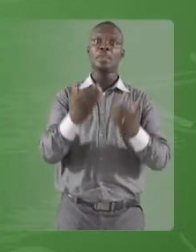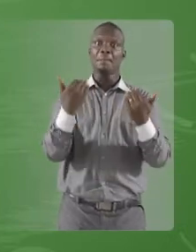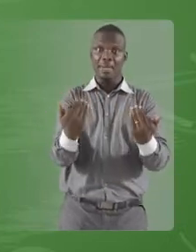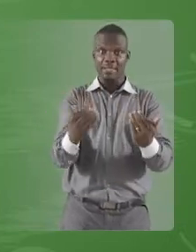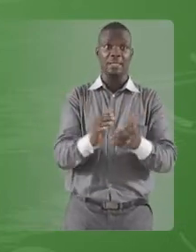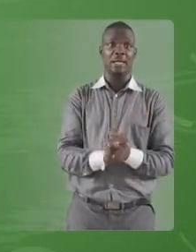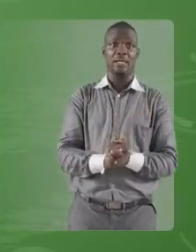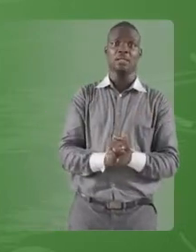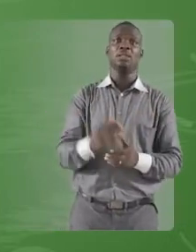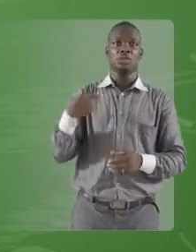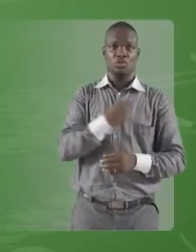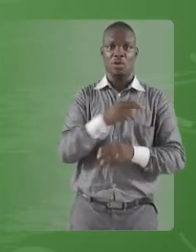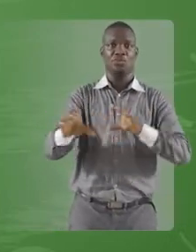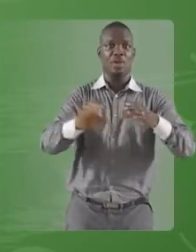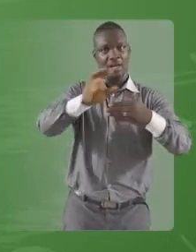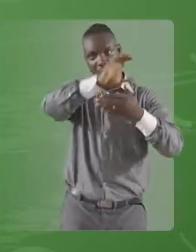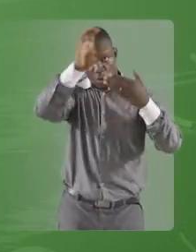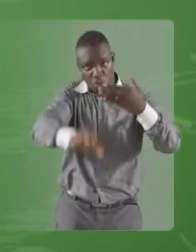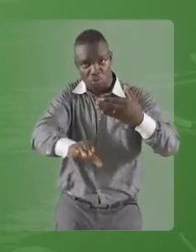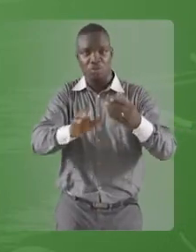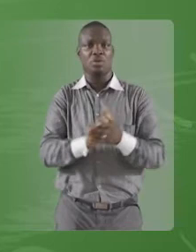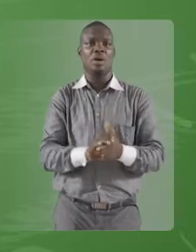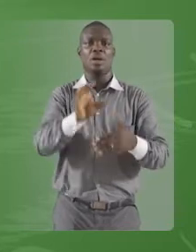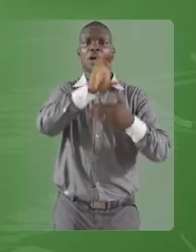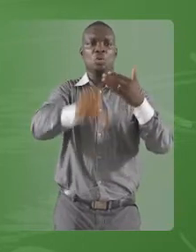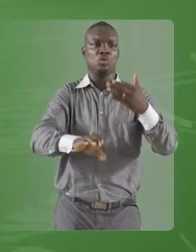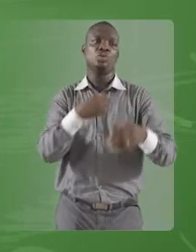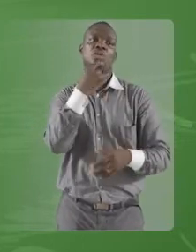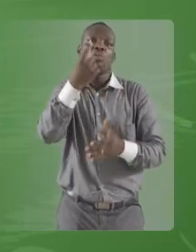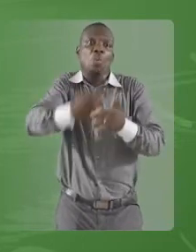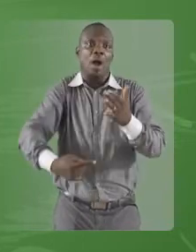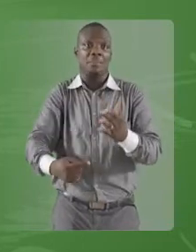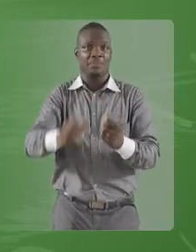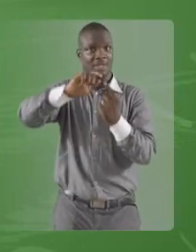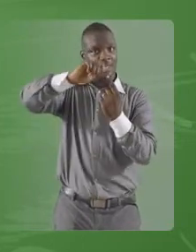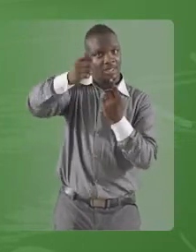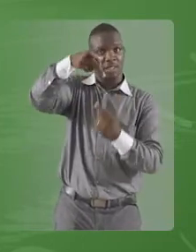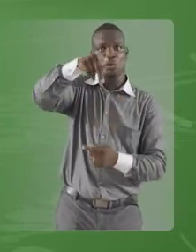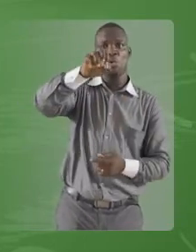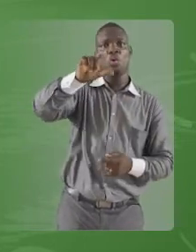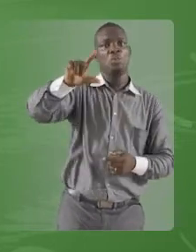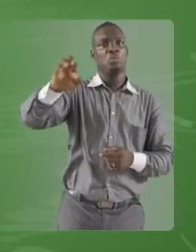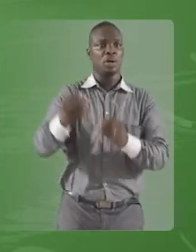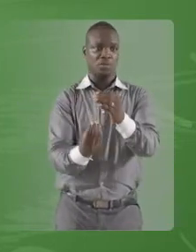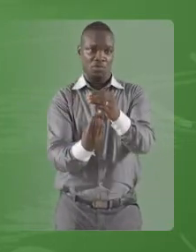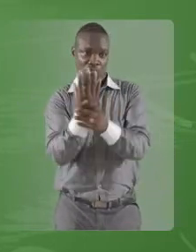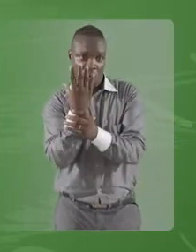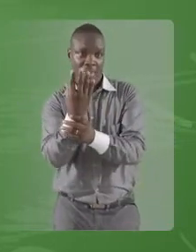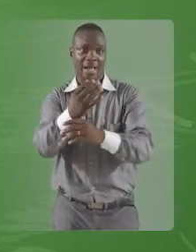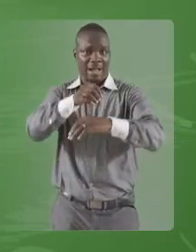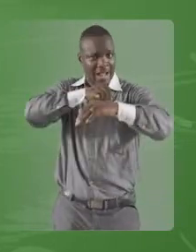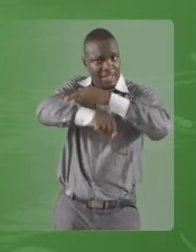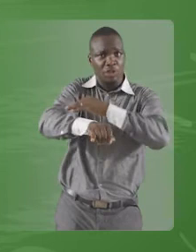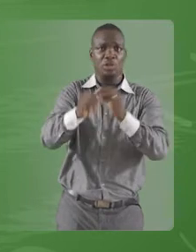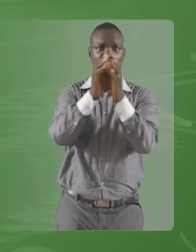vérification? C'est la conclusion. Que pouvons-nous noter en conclusion? Nous pouvons dire que le grain de pollen formé à l'intérieur de l'antenne